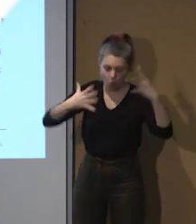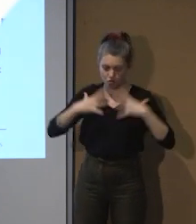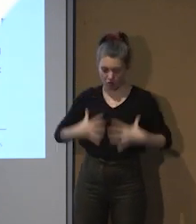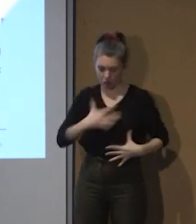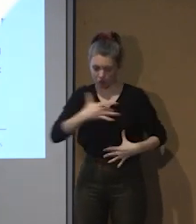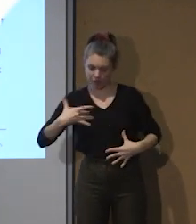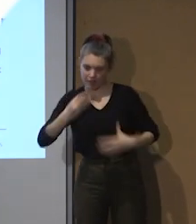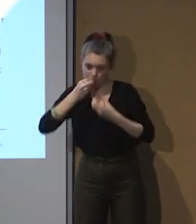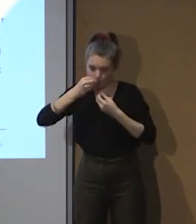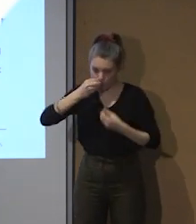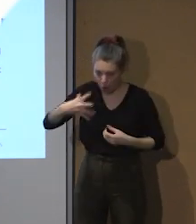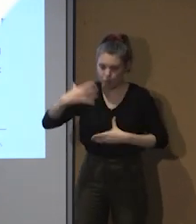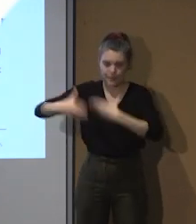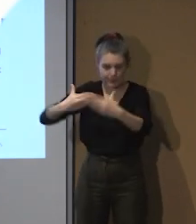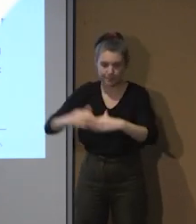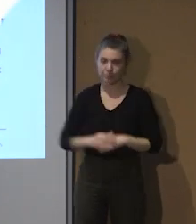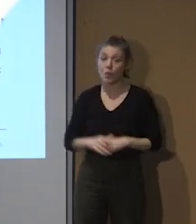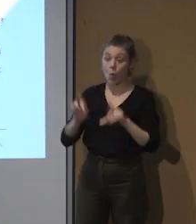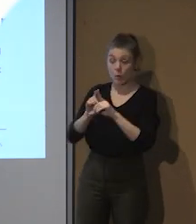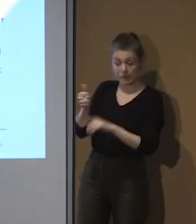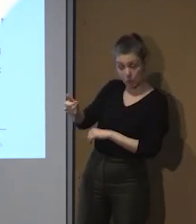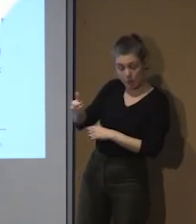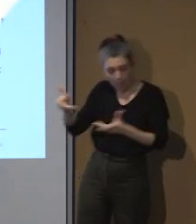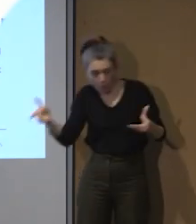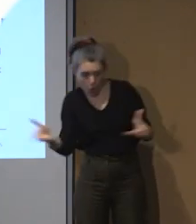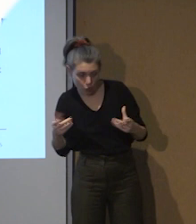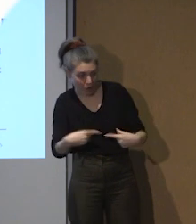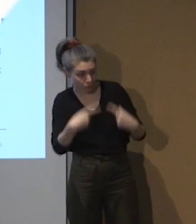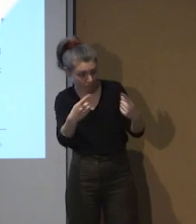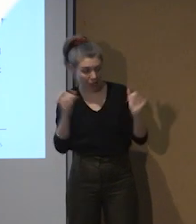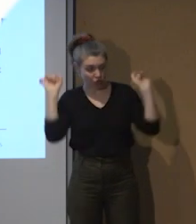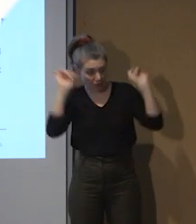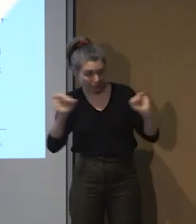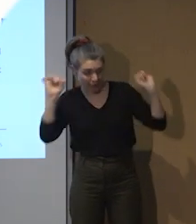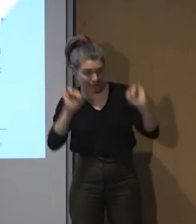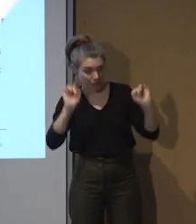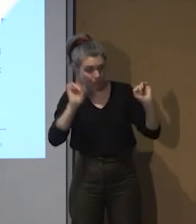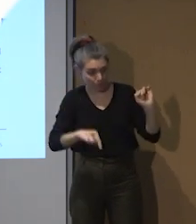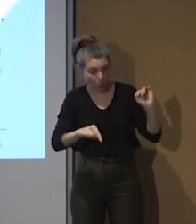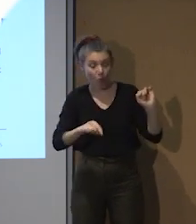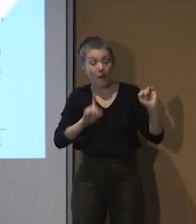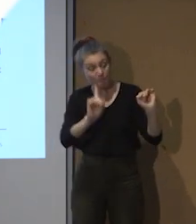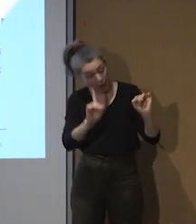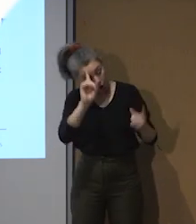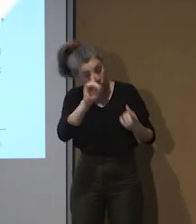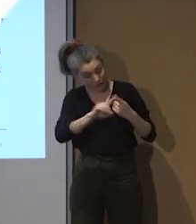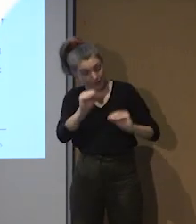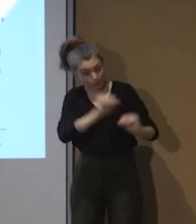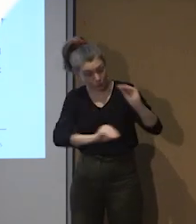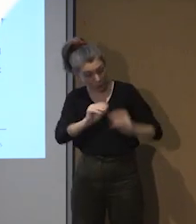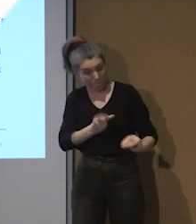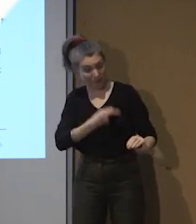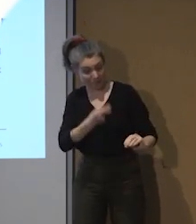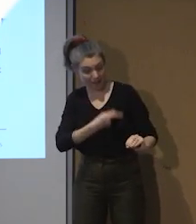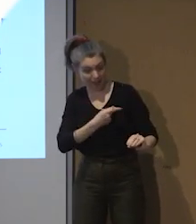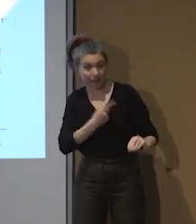faire la promotion de la gymnastique dans le cadre de la médecine curative et préventive. Ça va